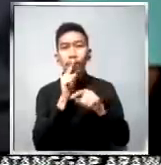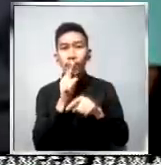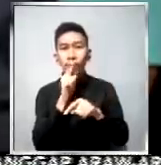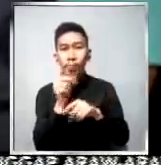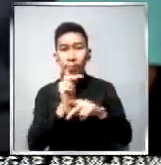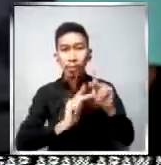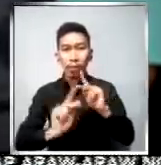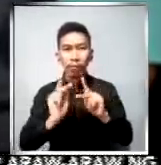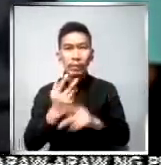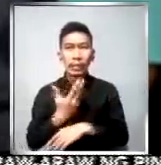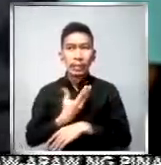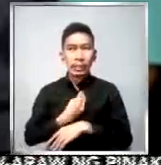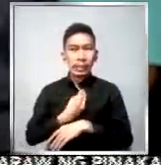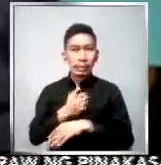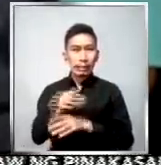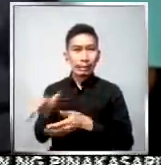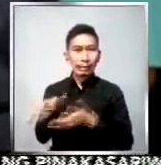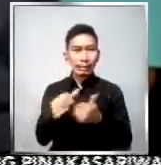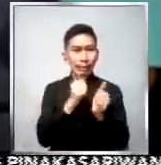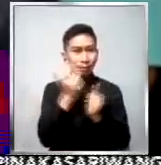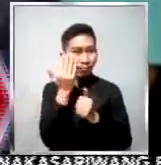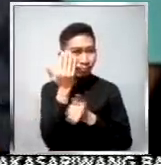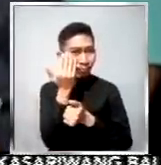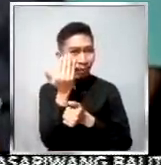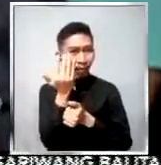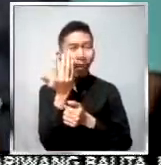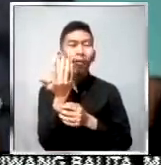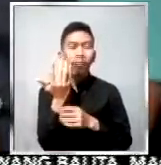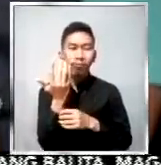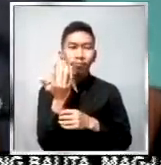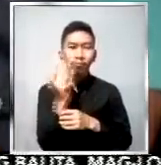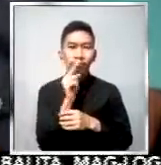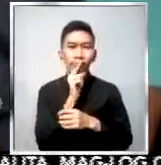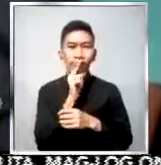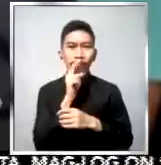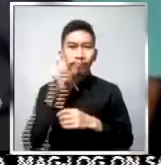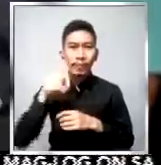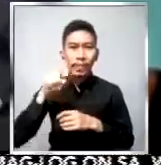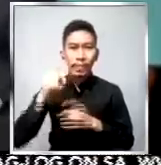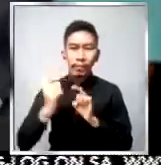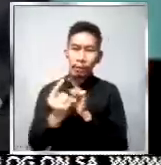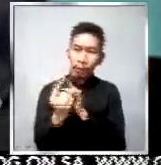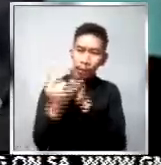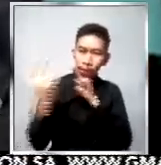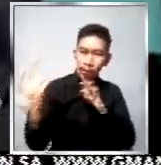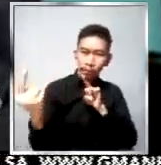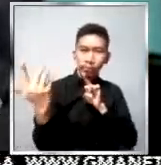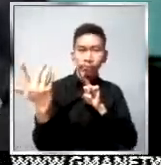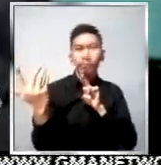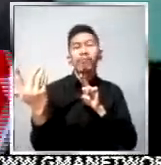Because dapat ma-exercise yung social distancing, health protocols natin.